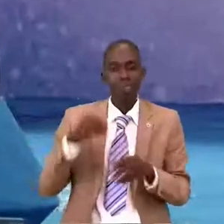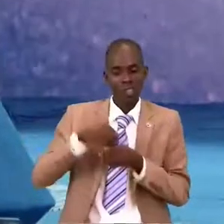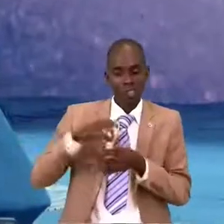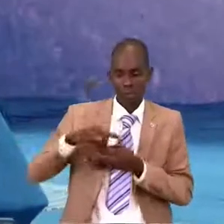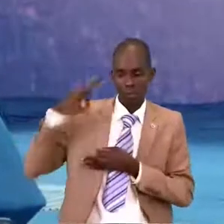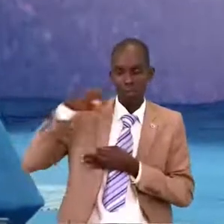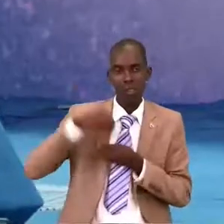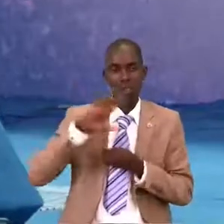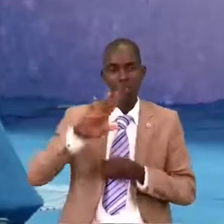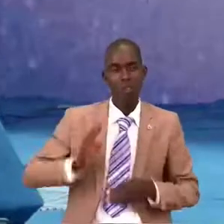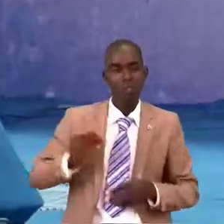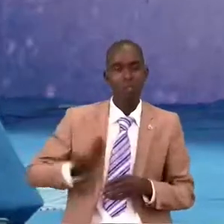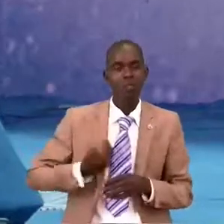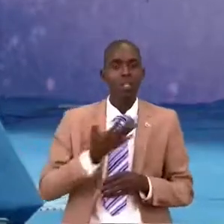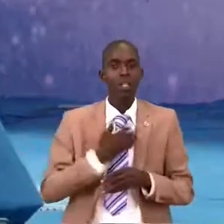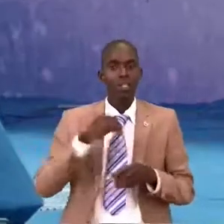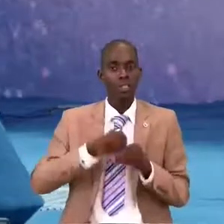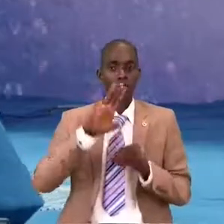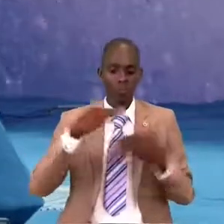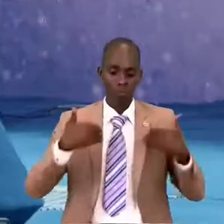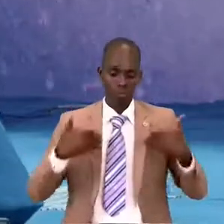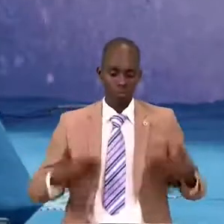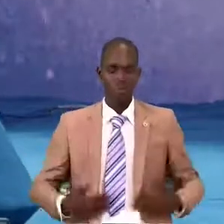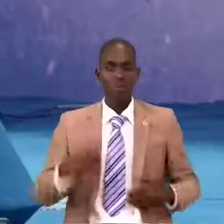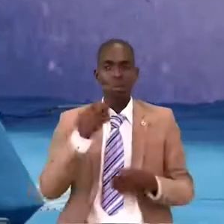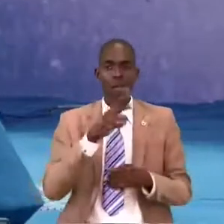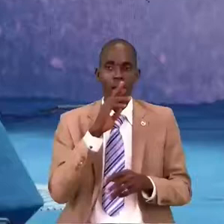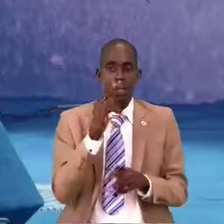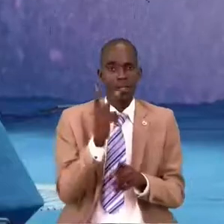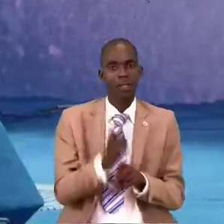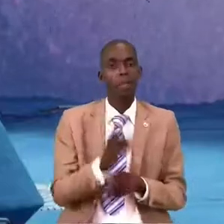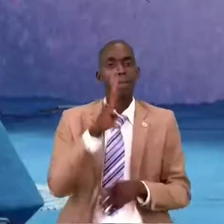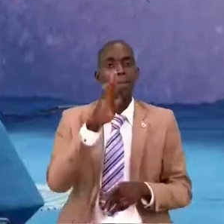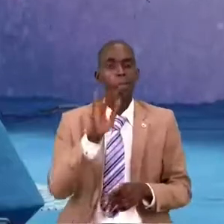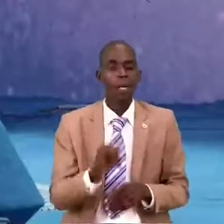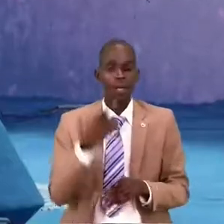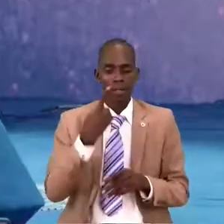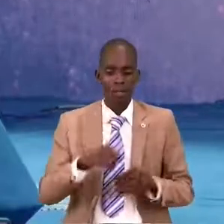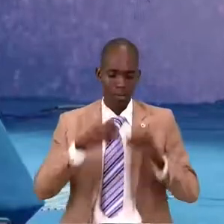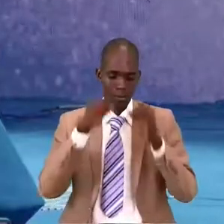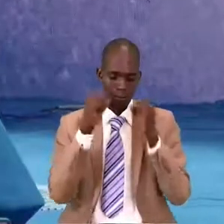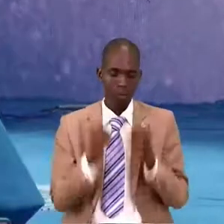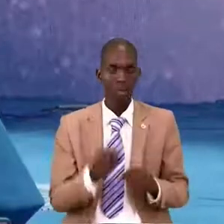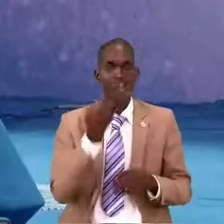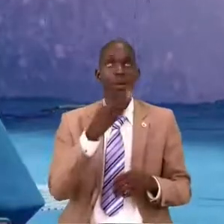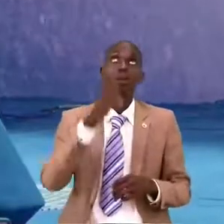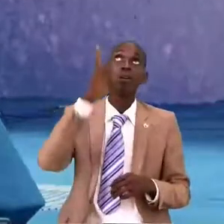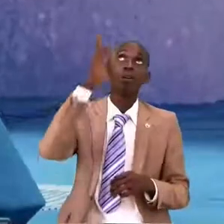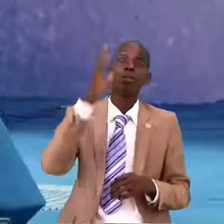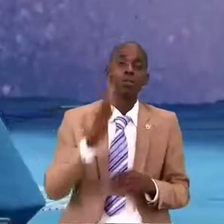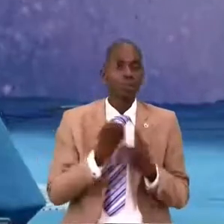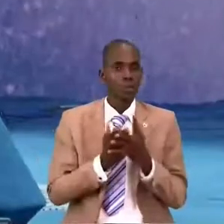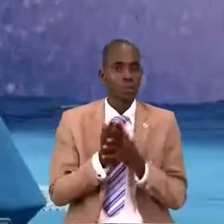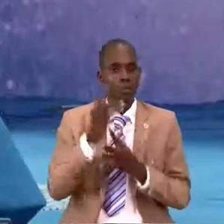Gardé par la foi pour le salut, prêt à être révélé dans les derniers